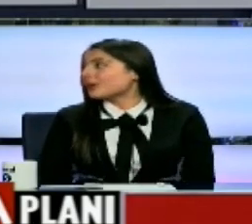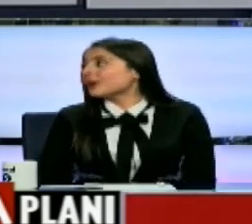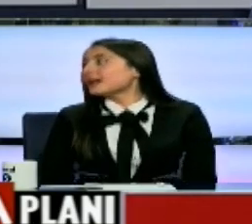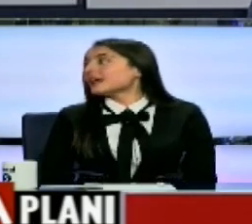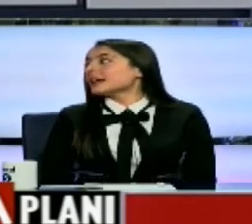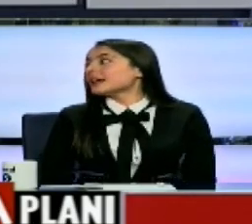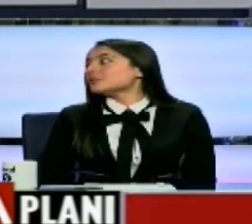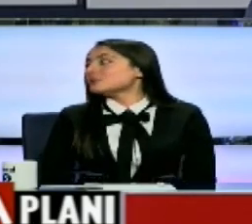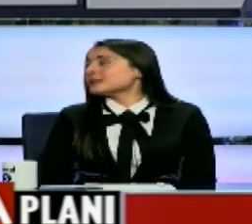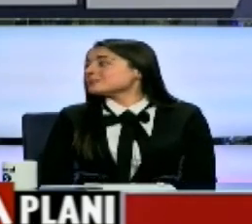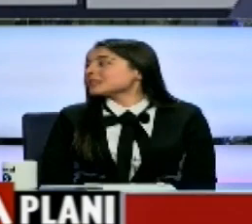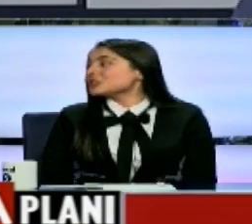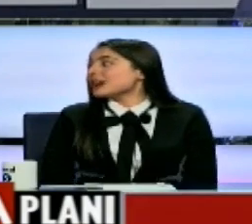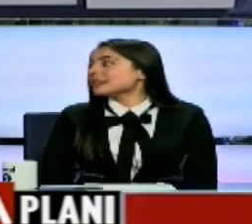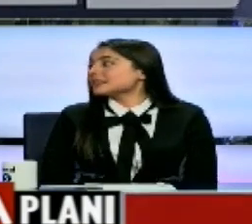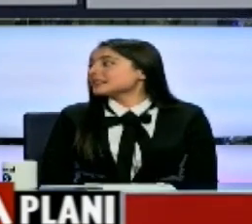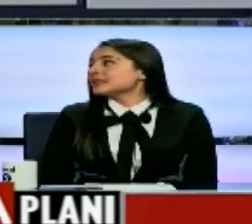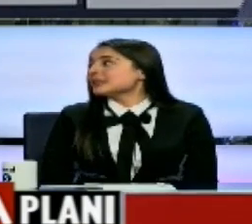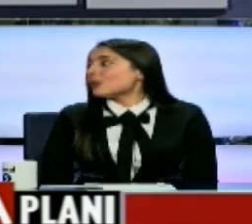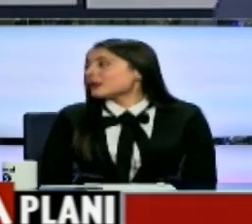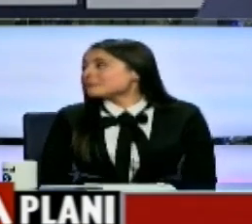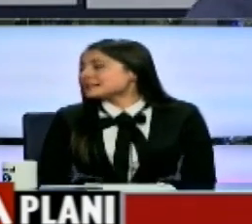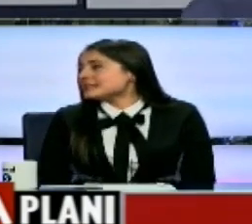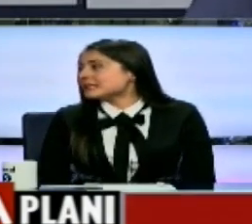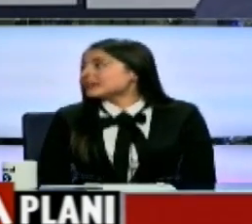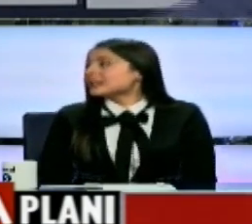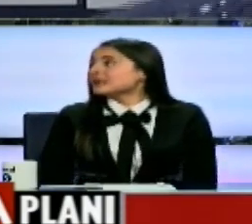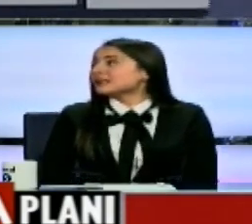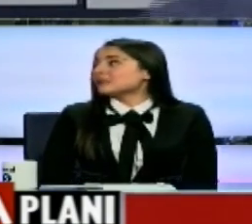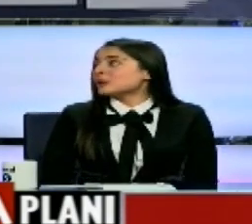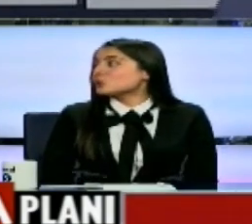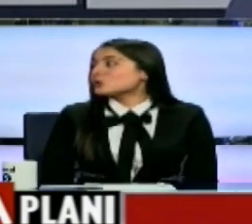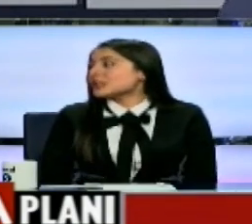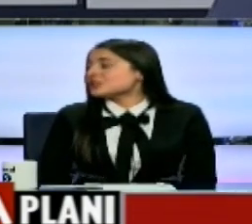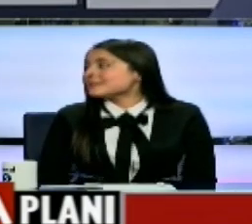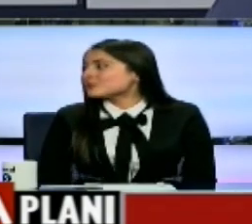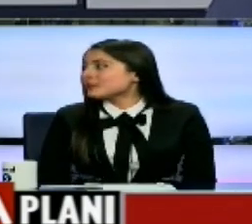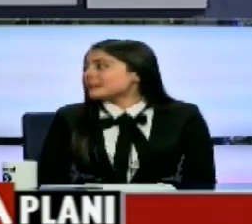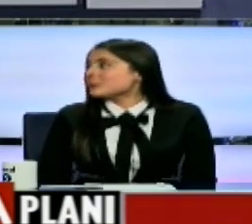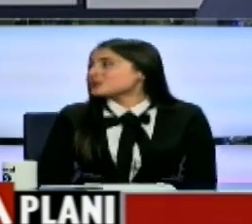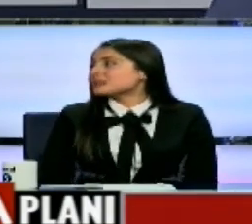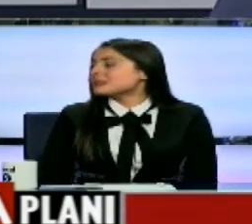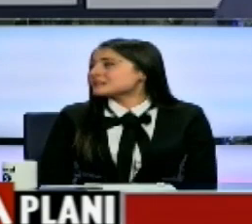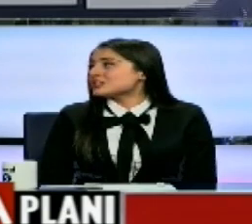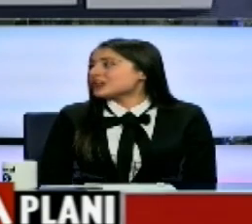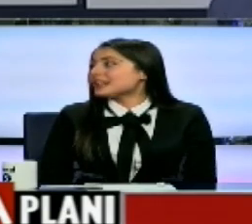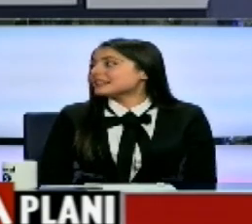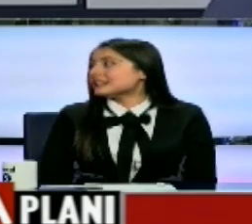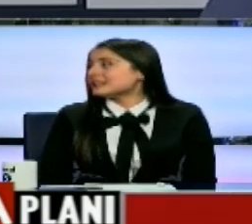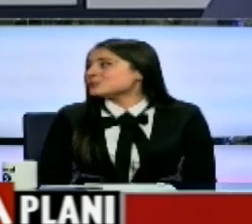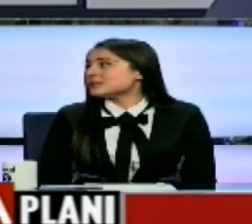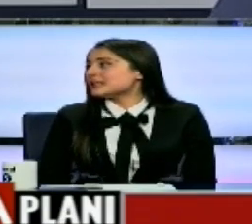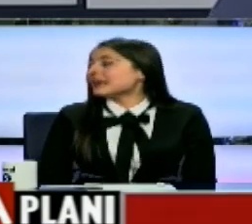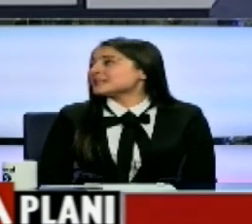sevindiriyor. Tülay Hanım'ın da işaret dili öğrenmesi, biliyorsunuz geçtiğimiz günlerde başbakanımızın işaret